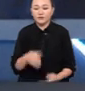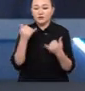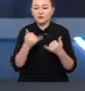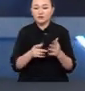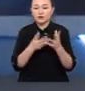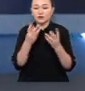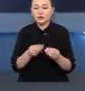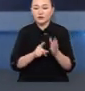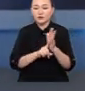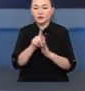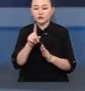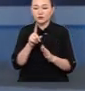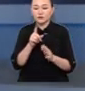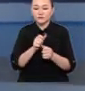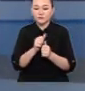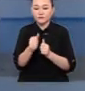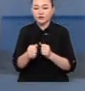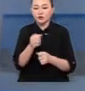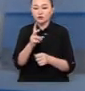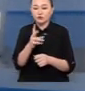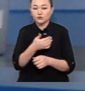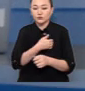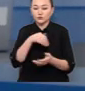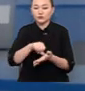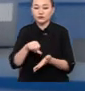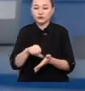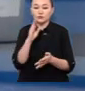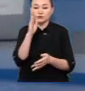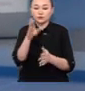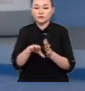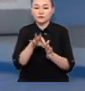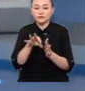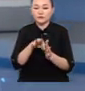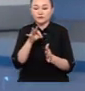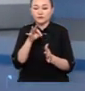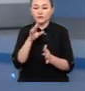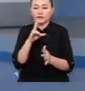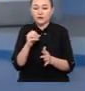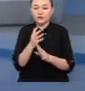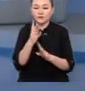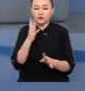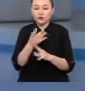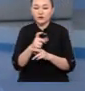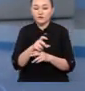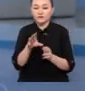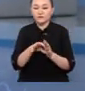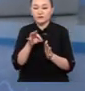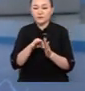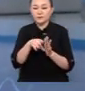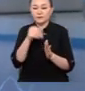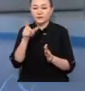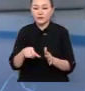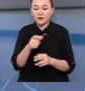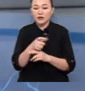С сегодняшнего дня стартует выдвижение кандидатов для участия в предстоящих внеочередных выборах в Мажилис и Маслихаты. Этот